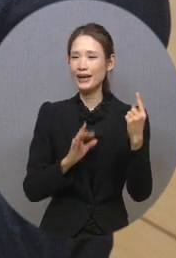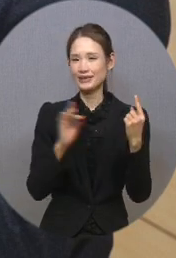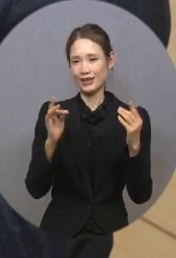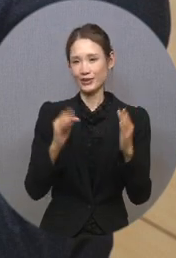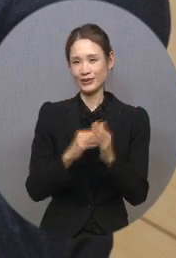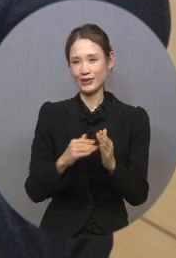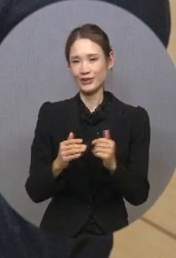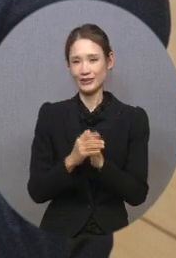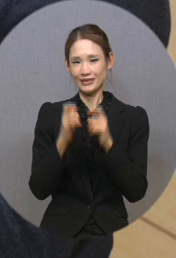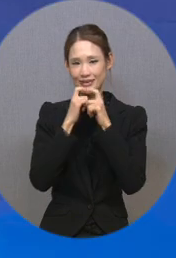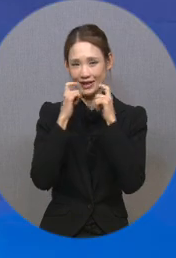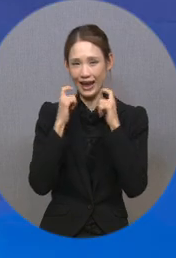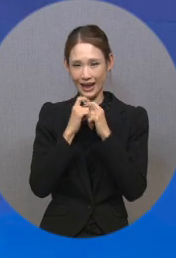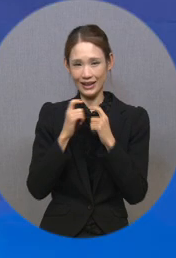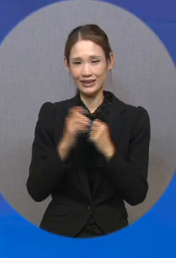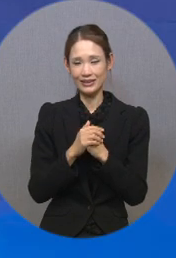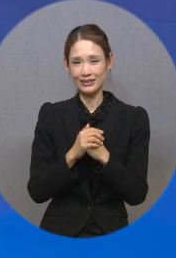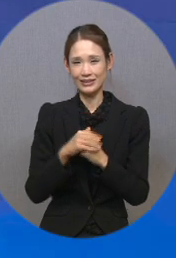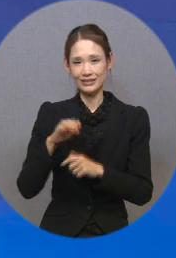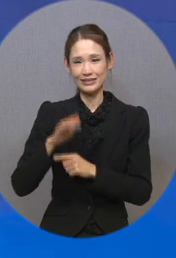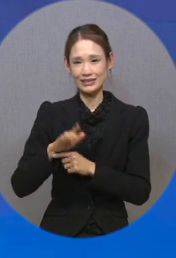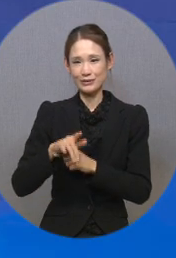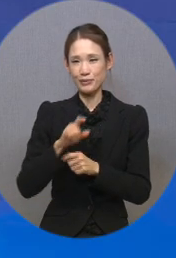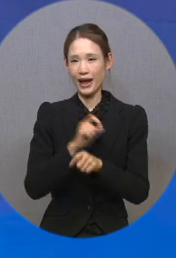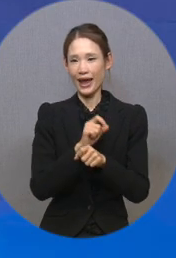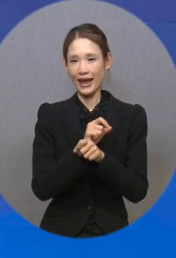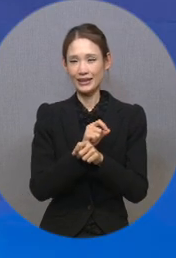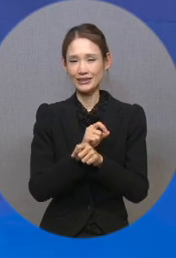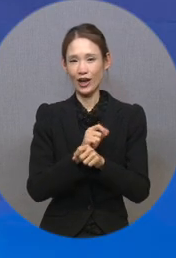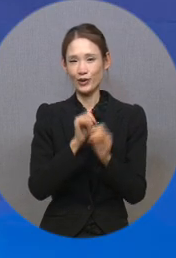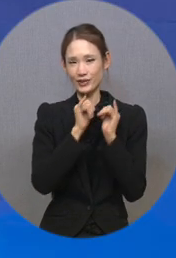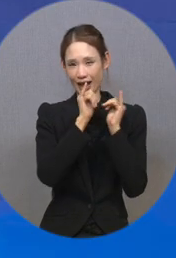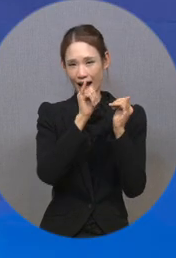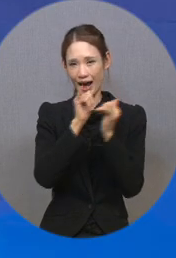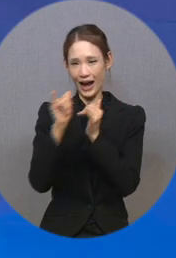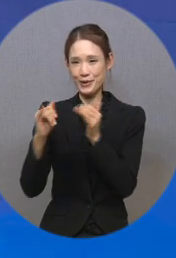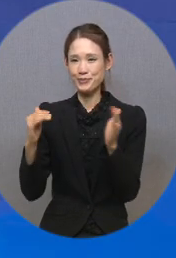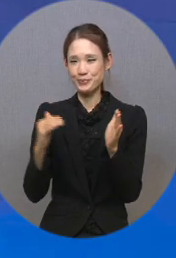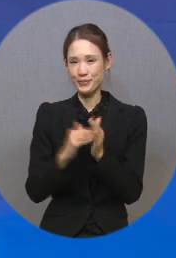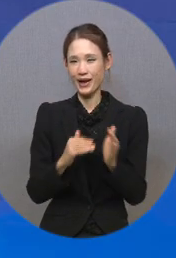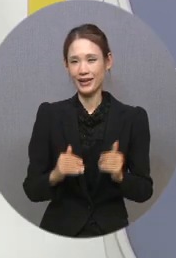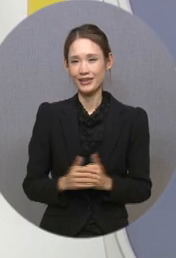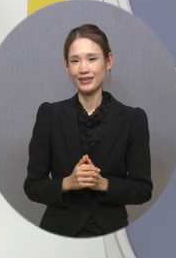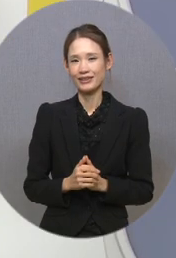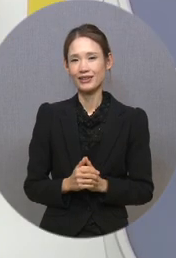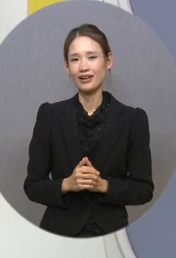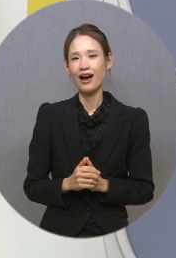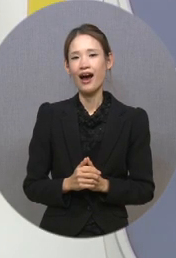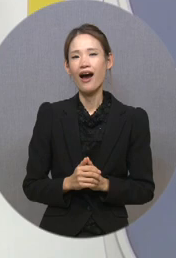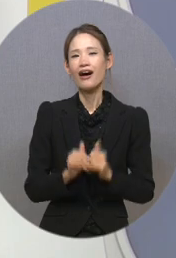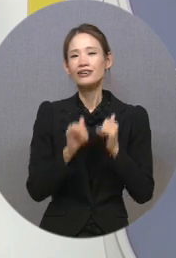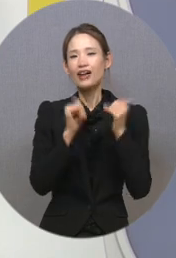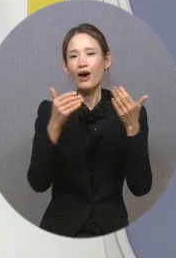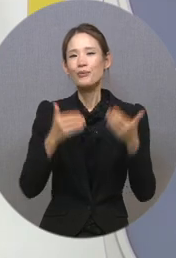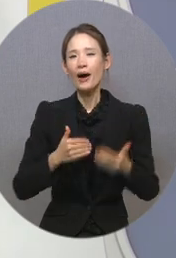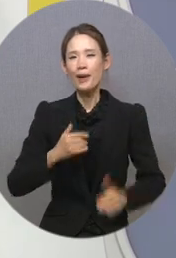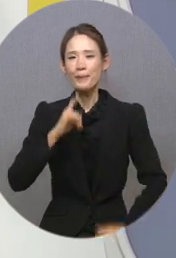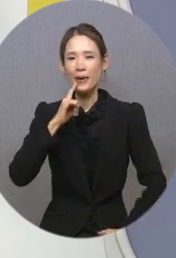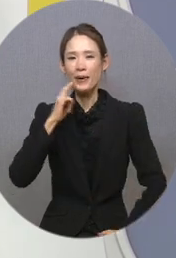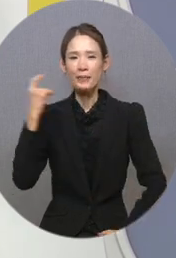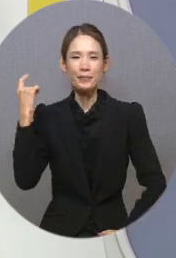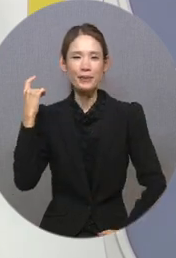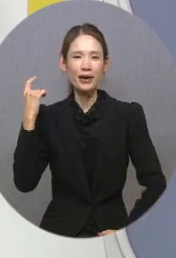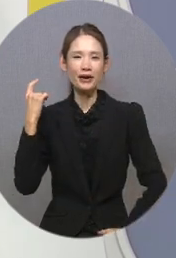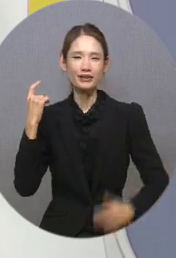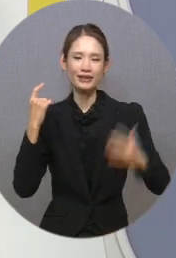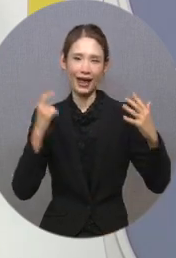또 개인적으로는 지방 행정 달인에 또 선정을 네. 됐습니다. 야, 어머 좀 상 받았다는 얘기하니까 줄줄이 8개